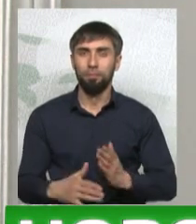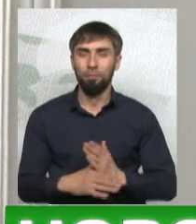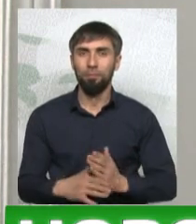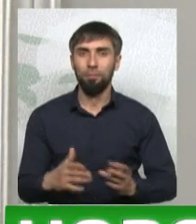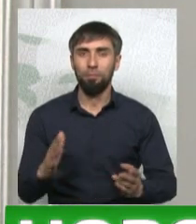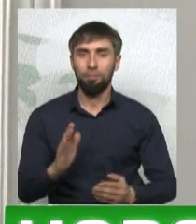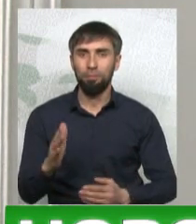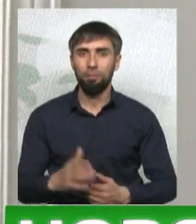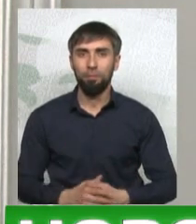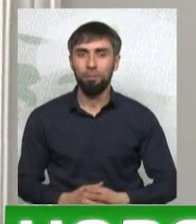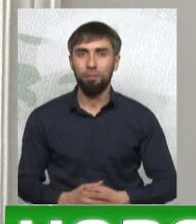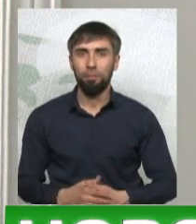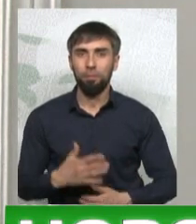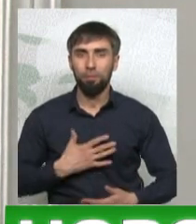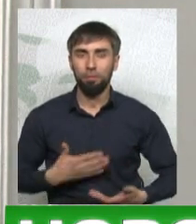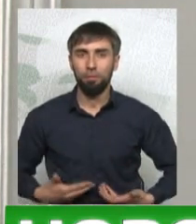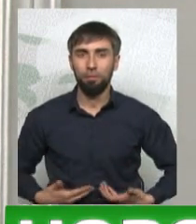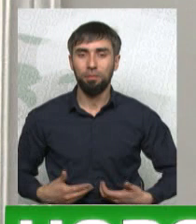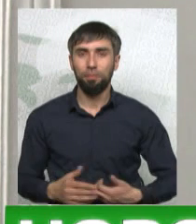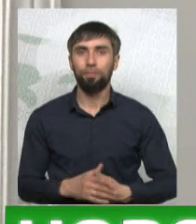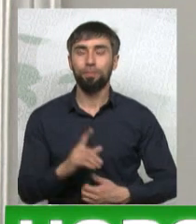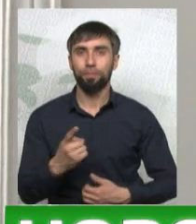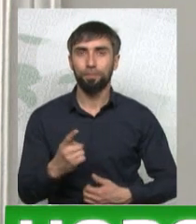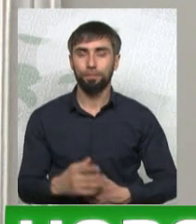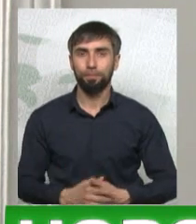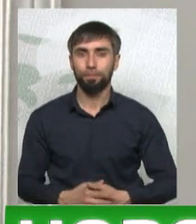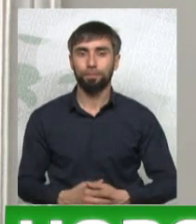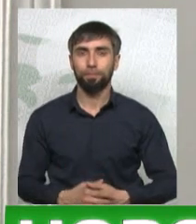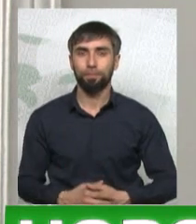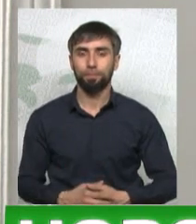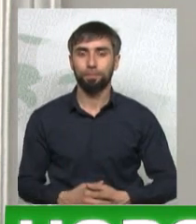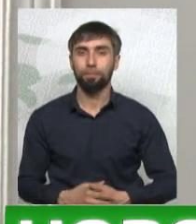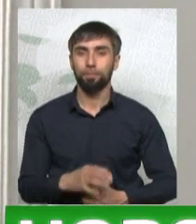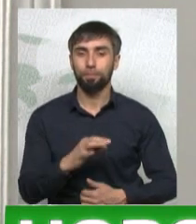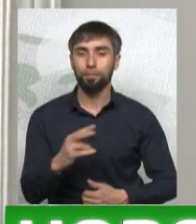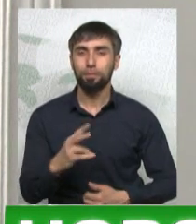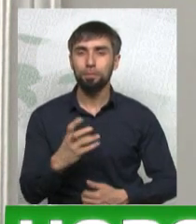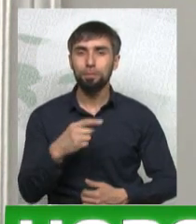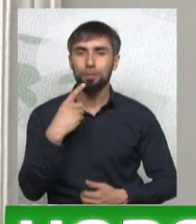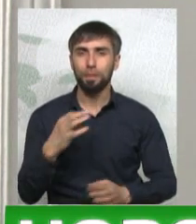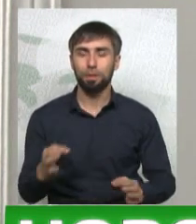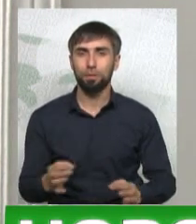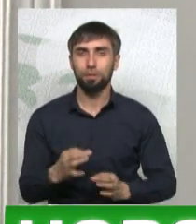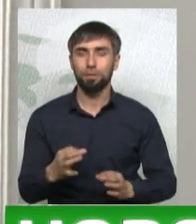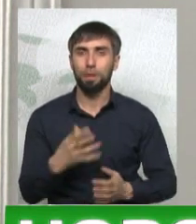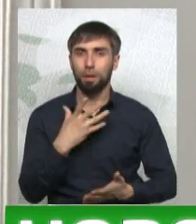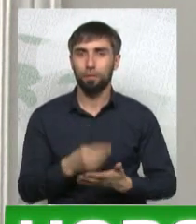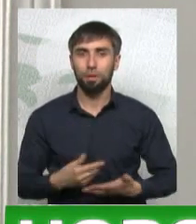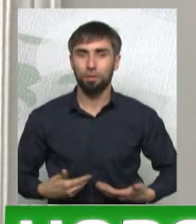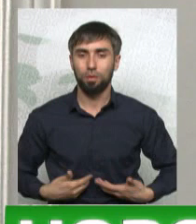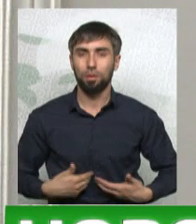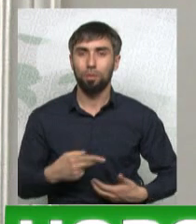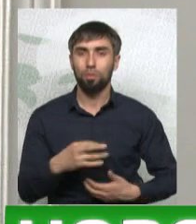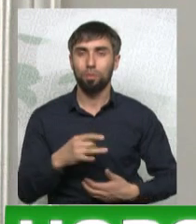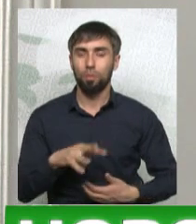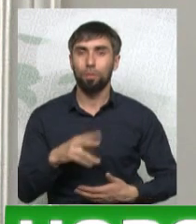в будущем нашей жизни. Почему? Он, не говоря ничего, своей жизнью и